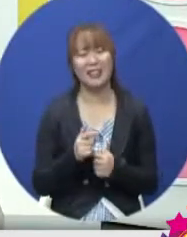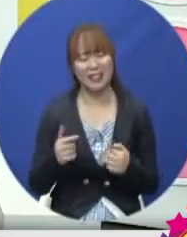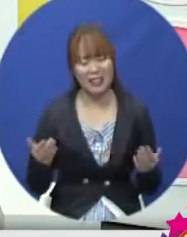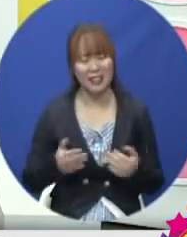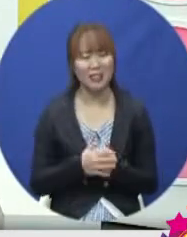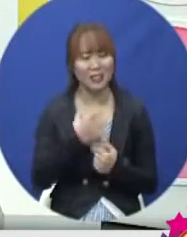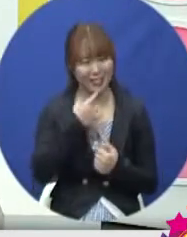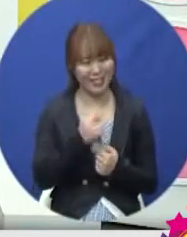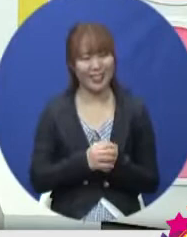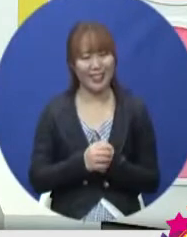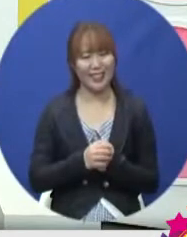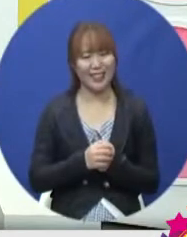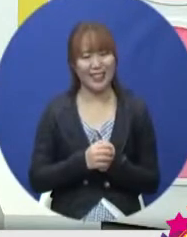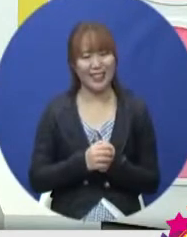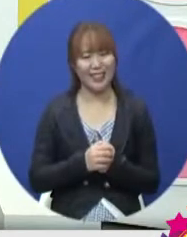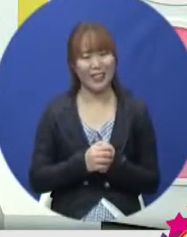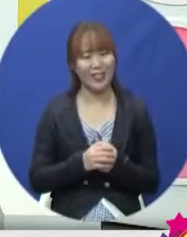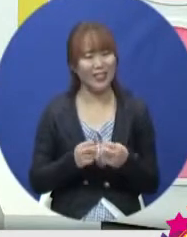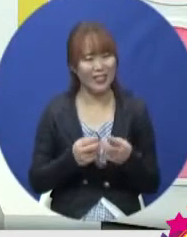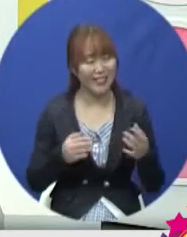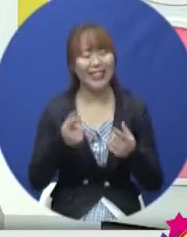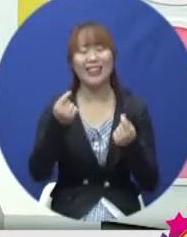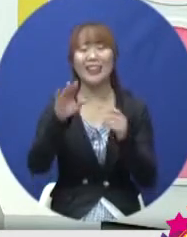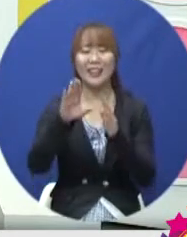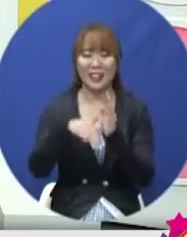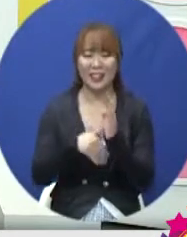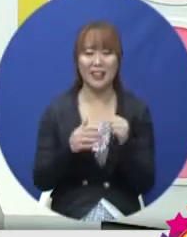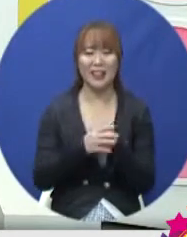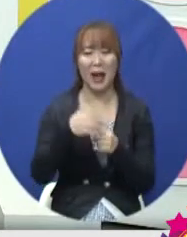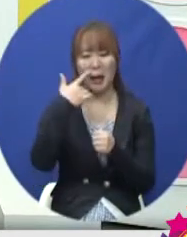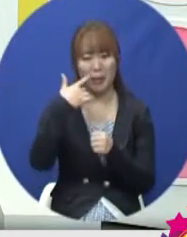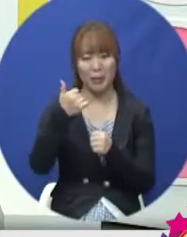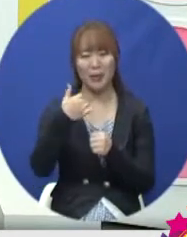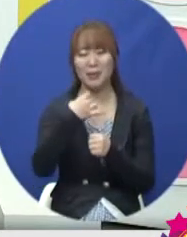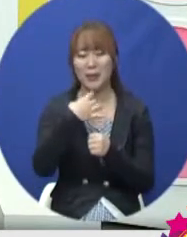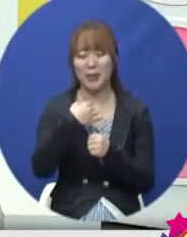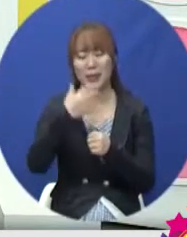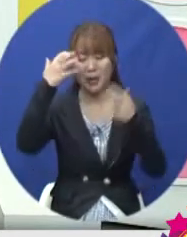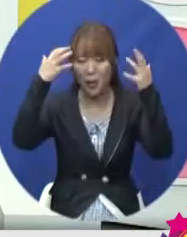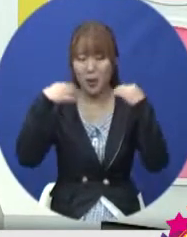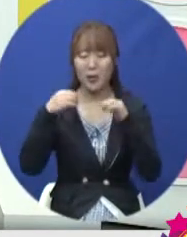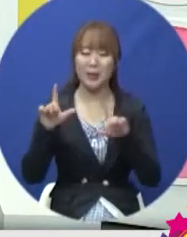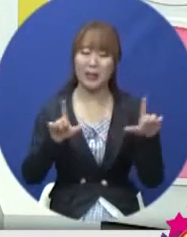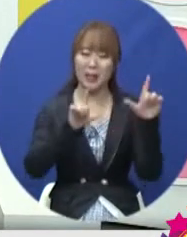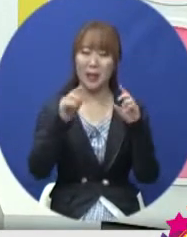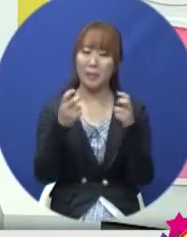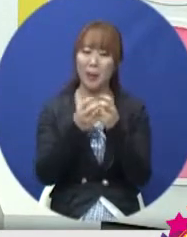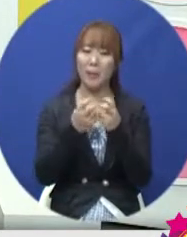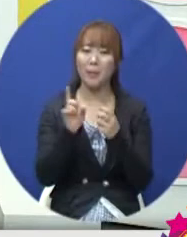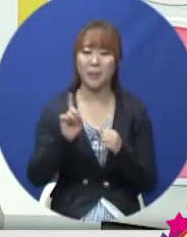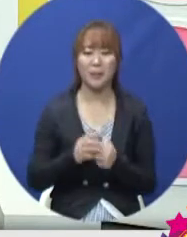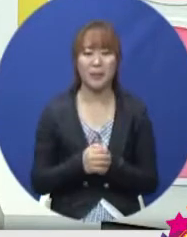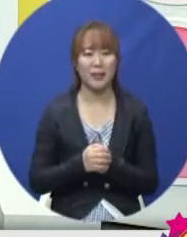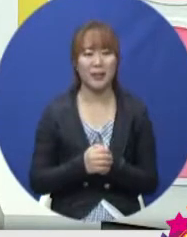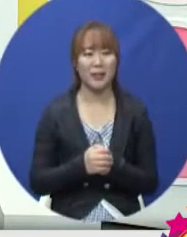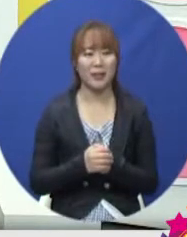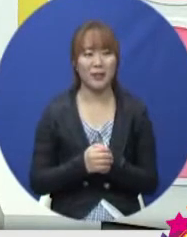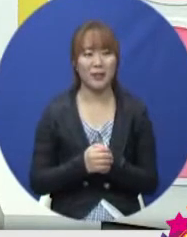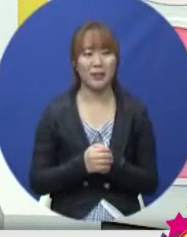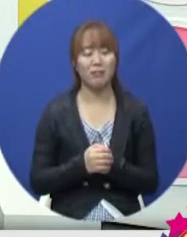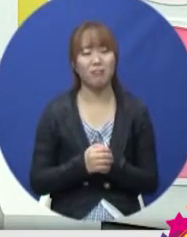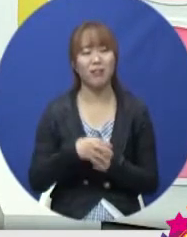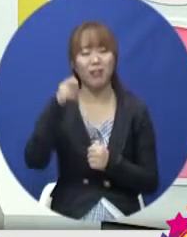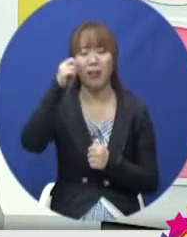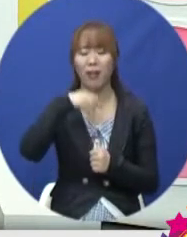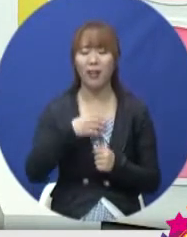큰일 났어요. 이렇게 더울 때는 네. 아버님만의 여름을 보내시는 비법이 뭐가 있으세요? 있을 것 같아요. 예. 아,